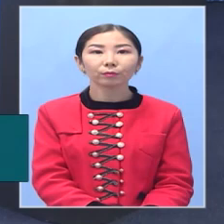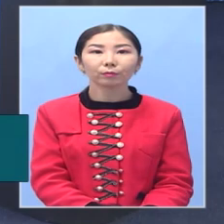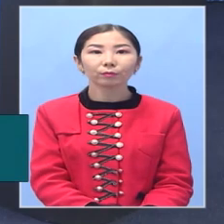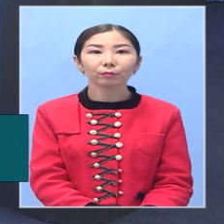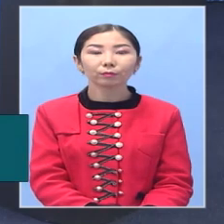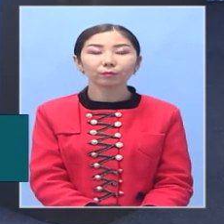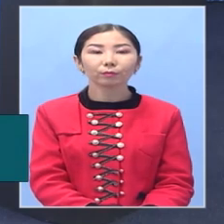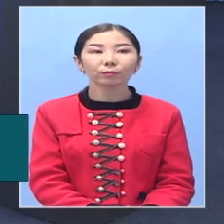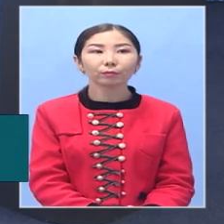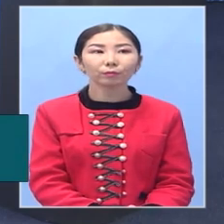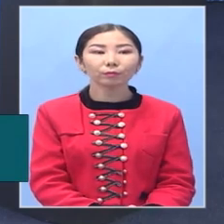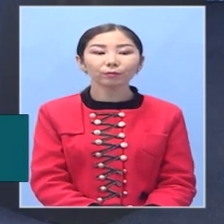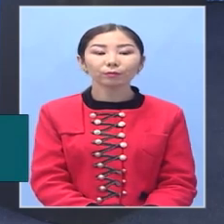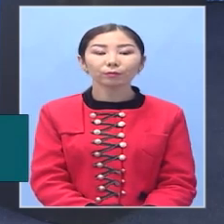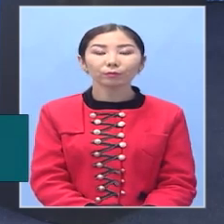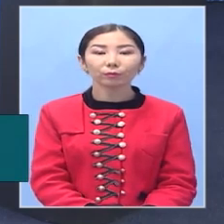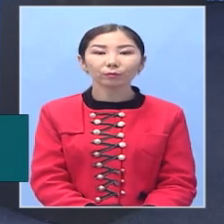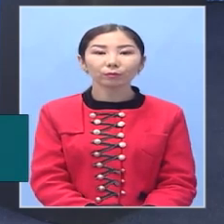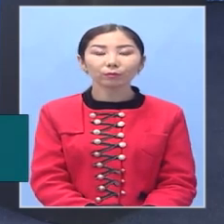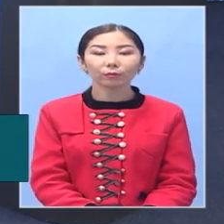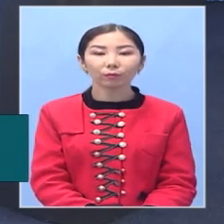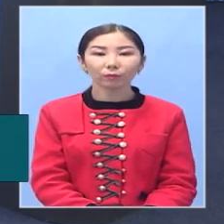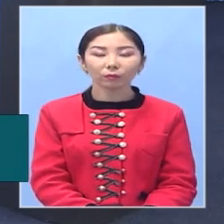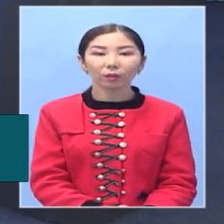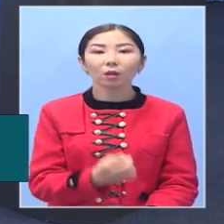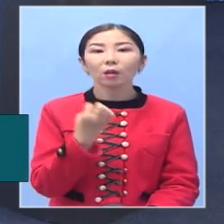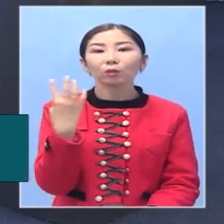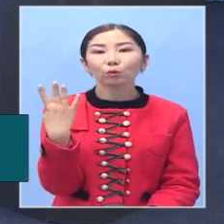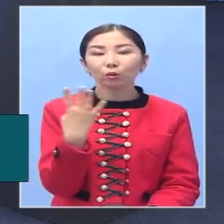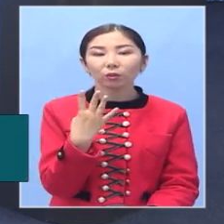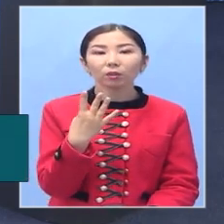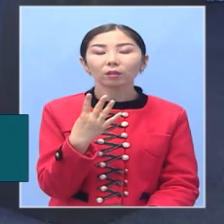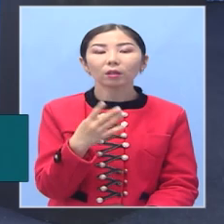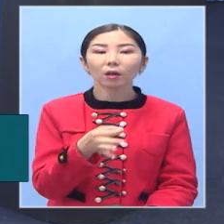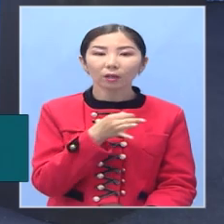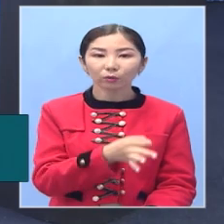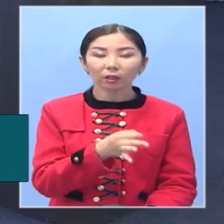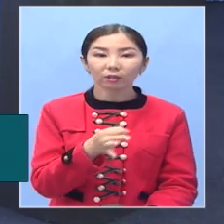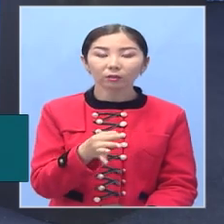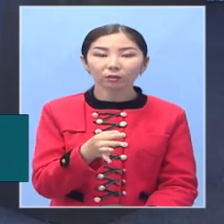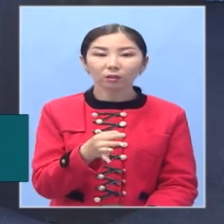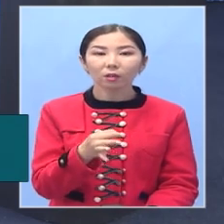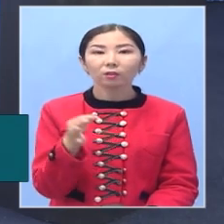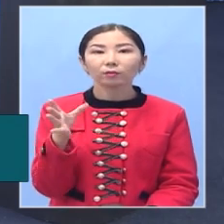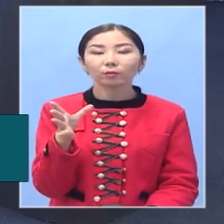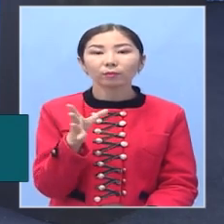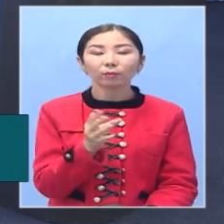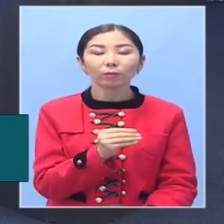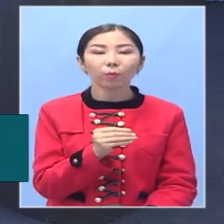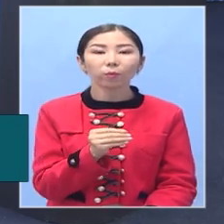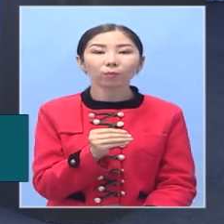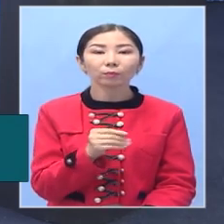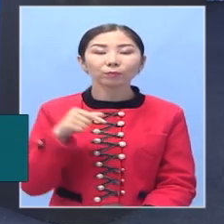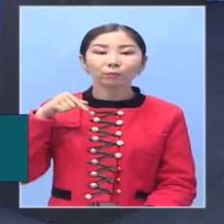Жаңа энди сизге басында жаңа айтып кеттим го, 4 ыкшам аудан жалпылама солордун